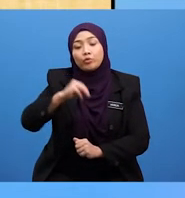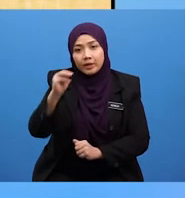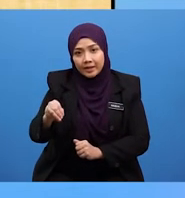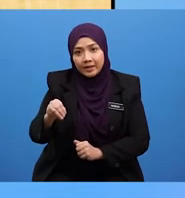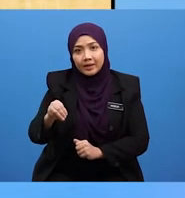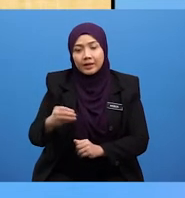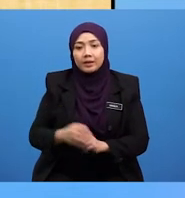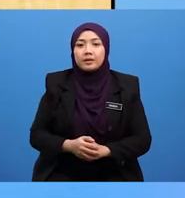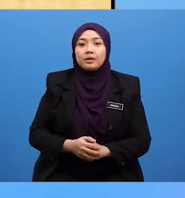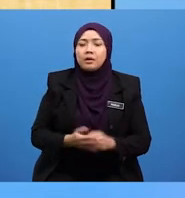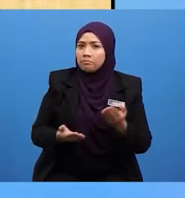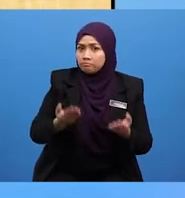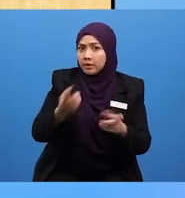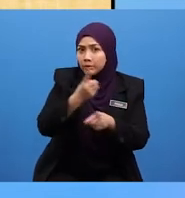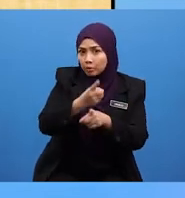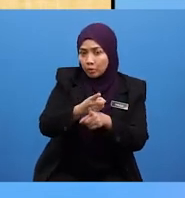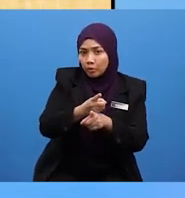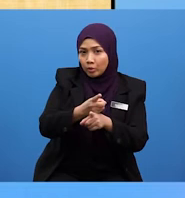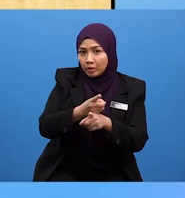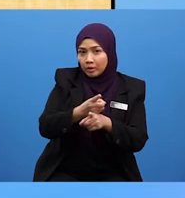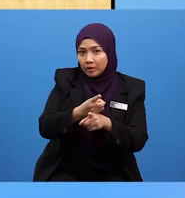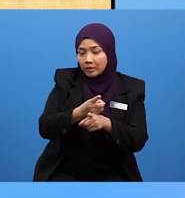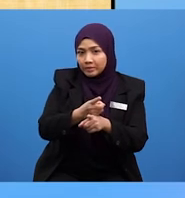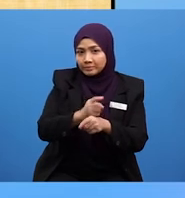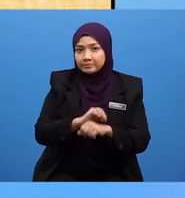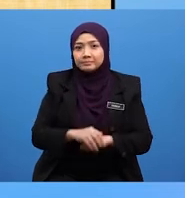Adakah jawapan semua murid betul?